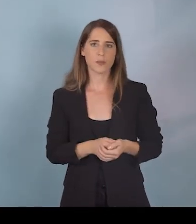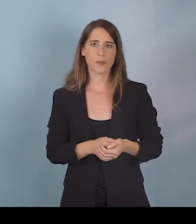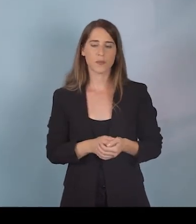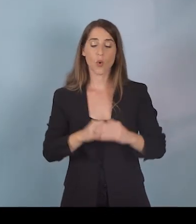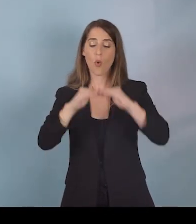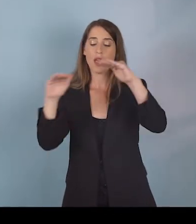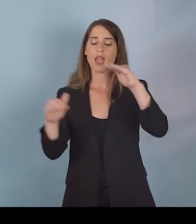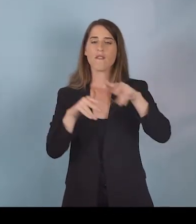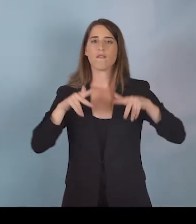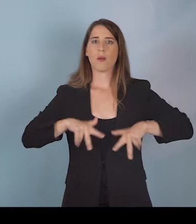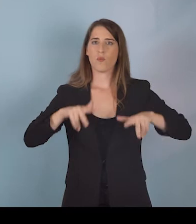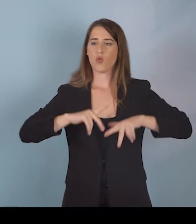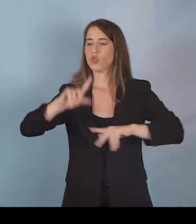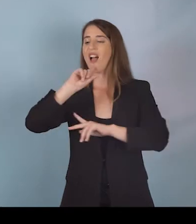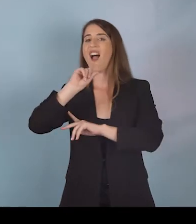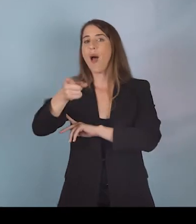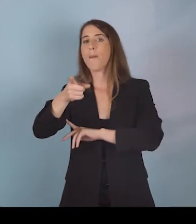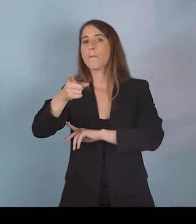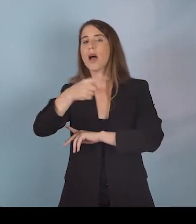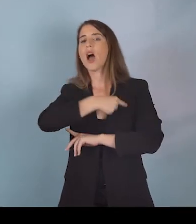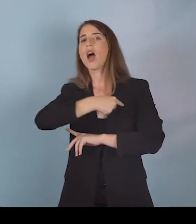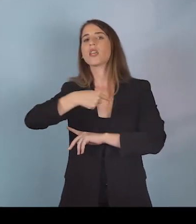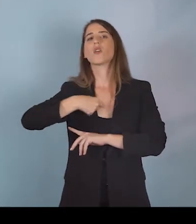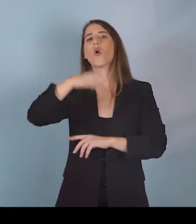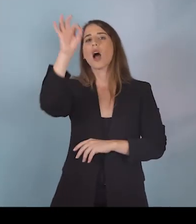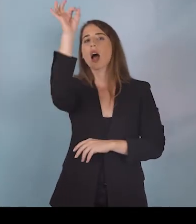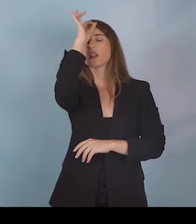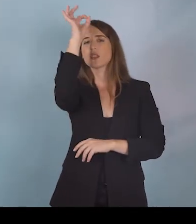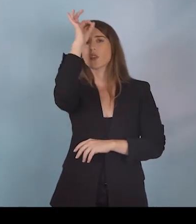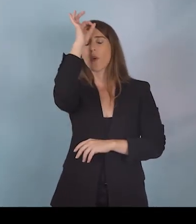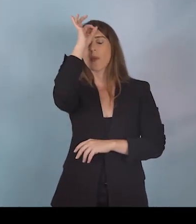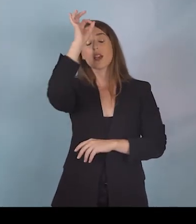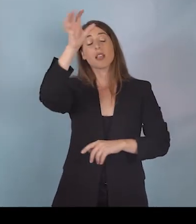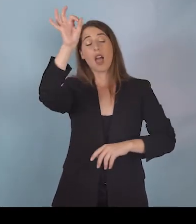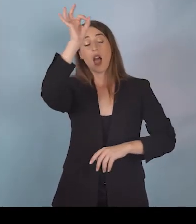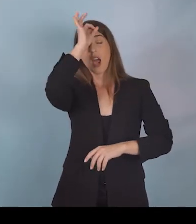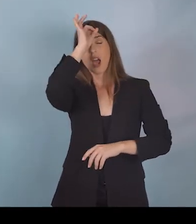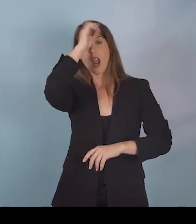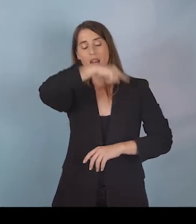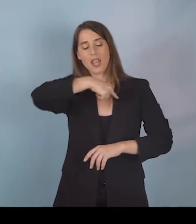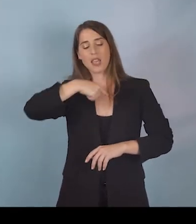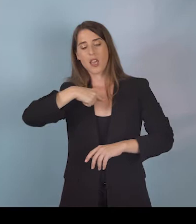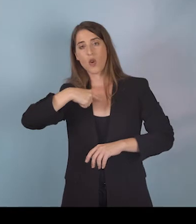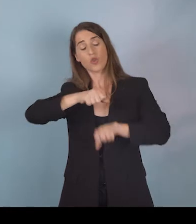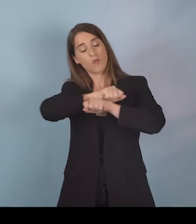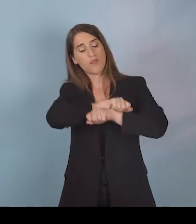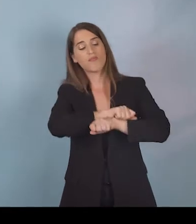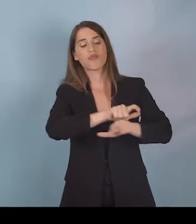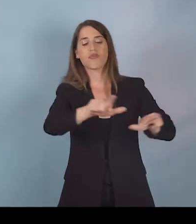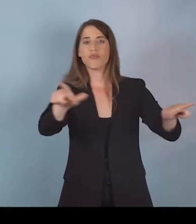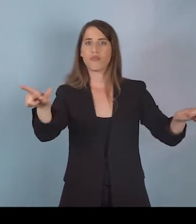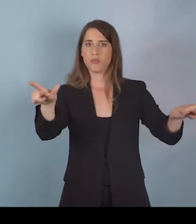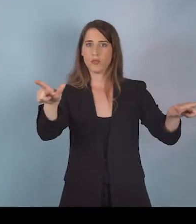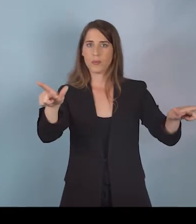έδωσε εντολή στον αρχηγό της αστυνομίας, της ελληνικής αστυνομίας, ο οποίος με τη σειρά του έστειλε εγκύκλιο προς όλα τα αστυνομικά τμήματα με